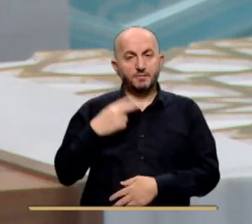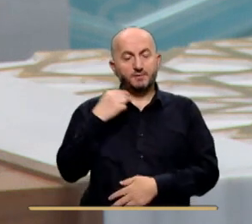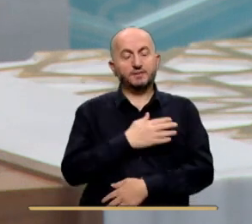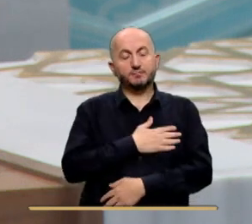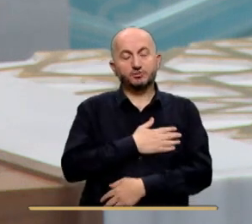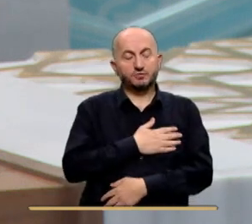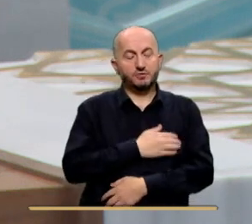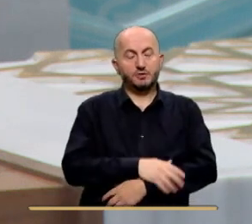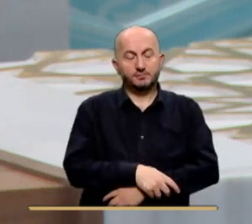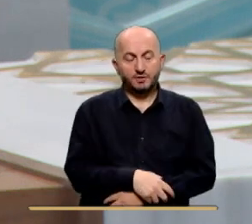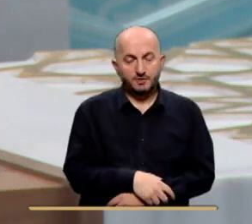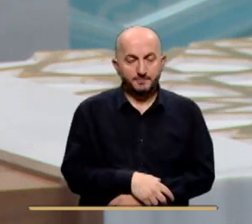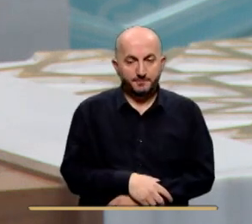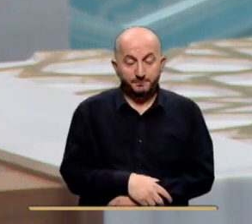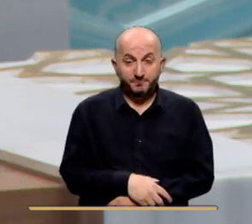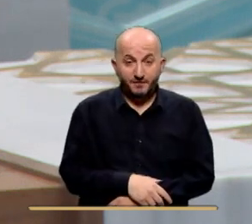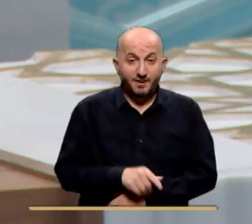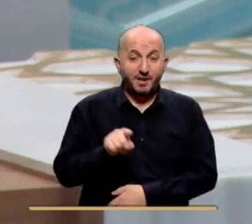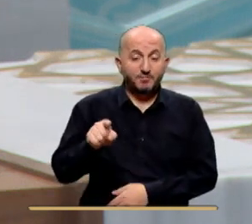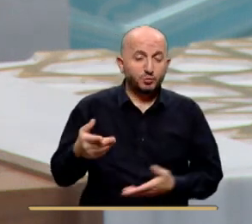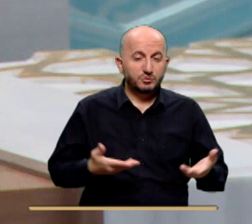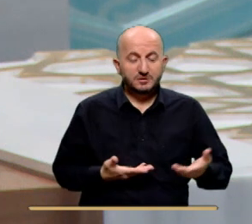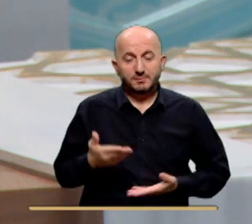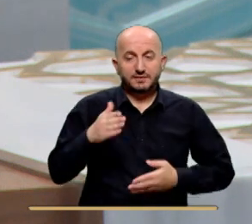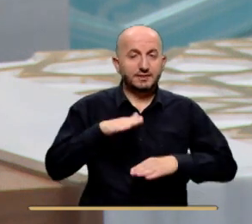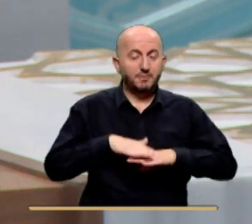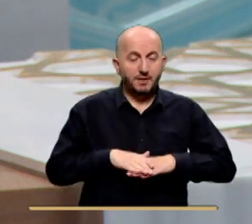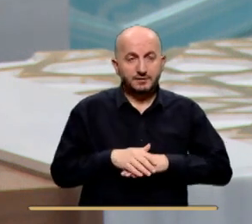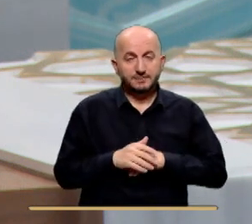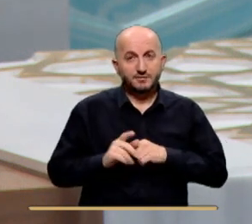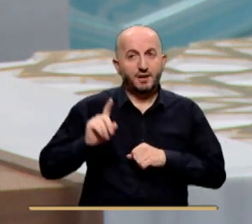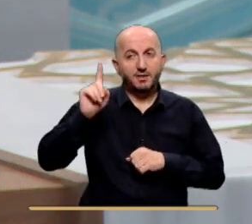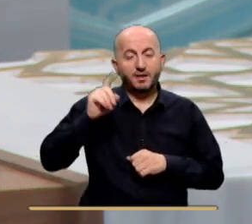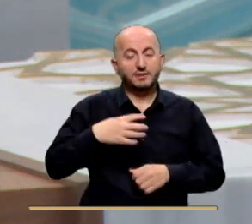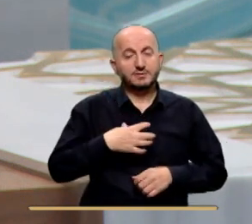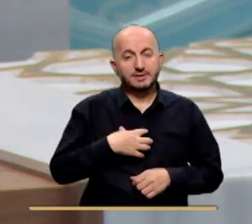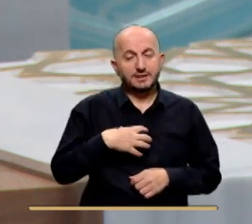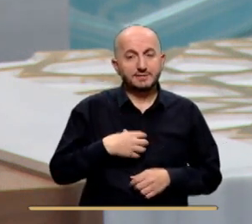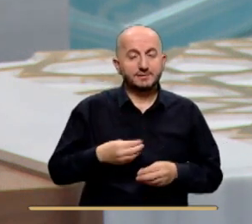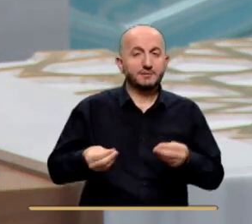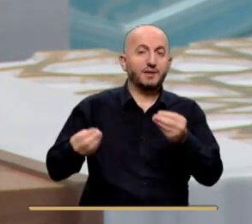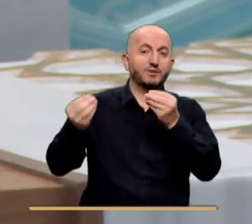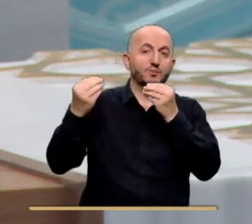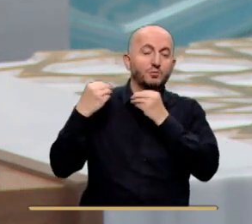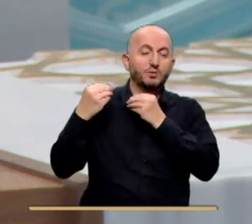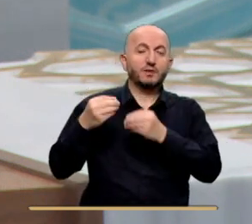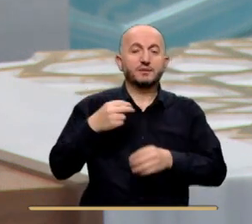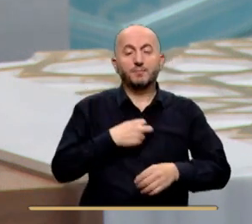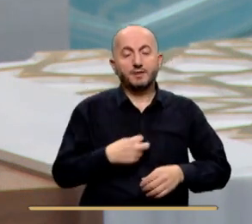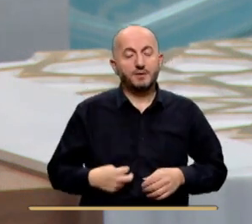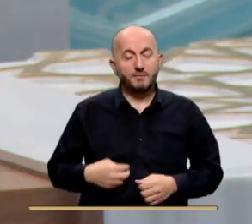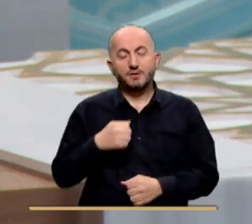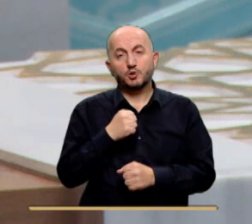sellem bu hizmeti yaparken Allah'ın kendisine yüklediği risalet,